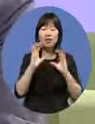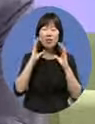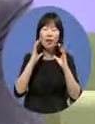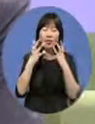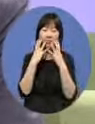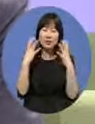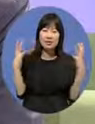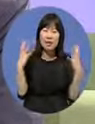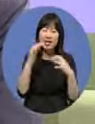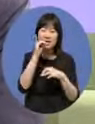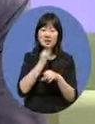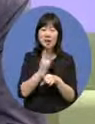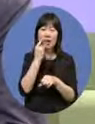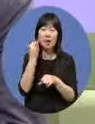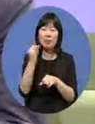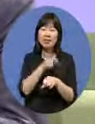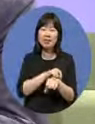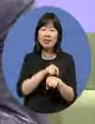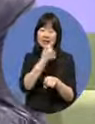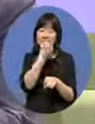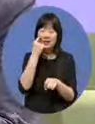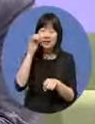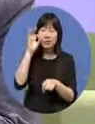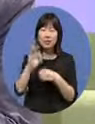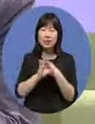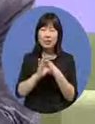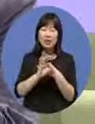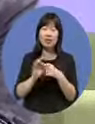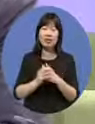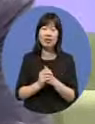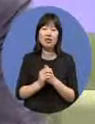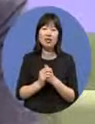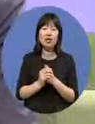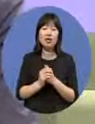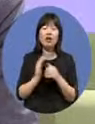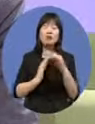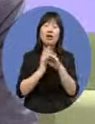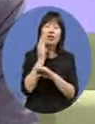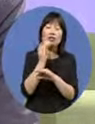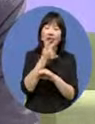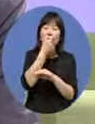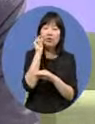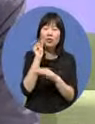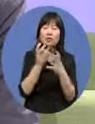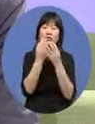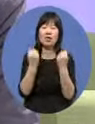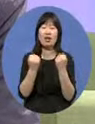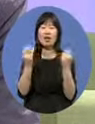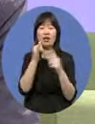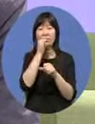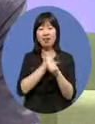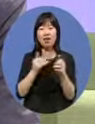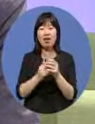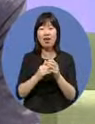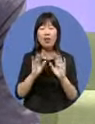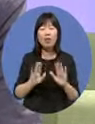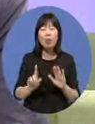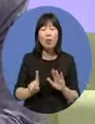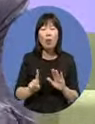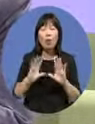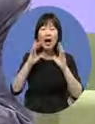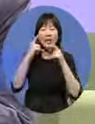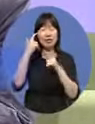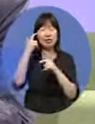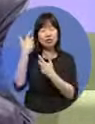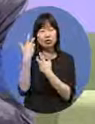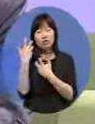소아비만을 가지고 있는 아이, 우리 엄마들의 특징을 보면 그 과잉과 이제 결핍이 다 있어요. 그래서 과잉적인 요소로 보면 아이 중독. 그러니까